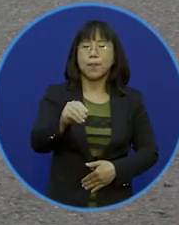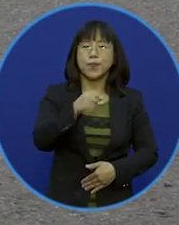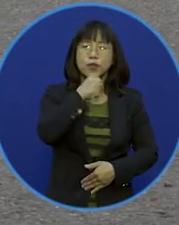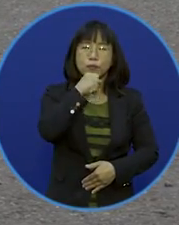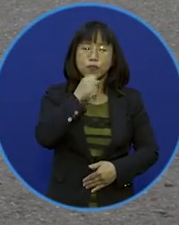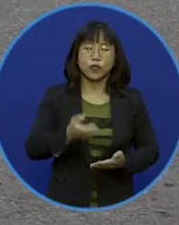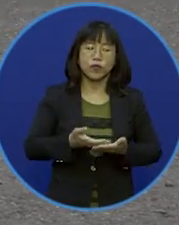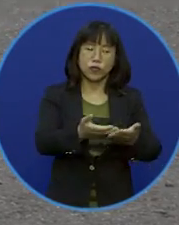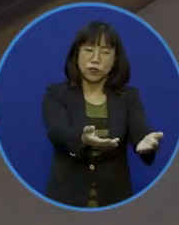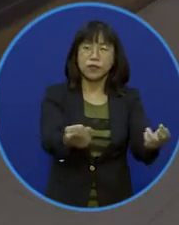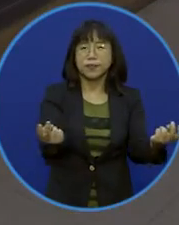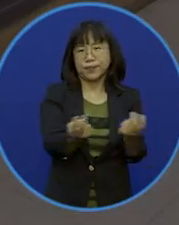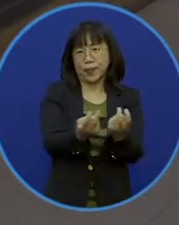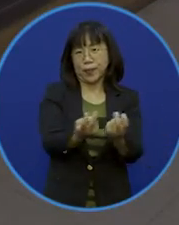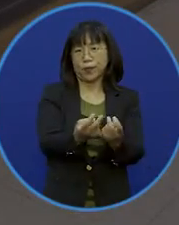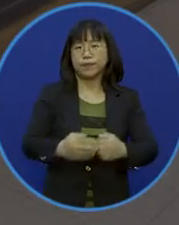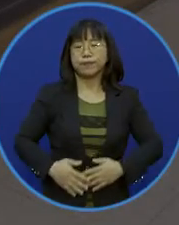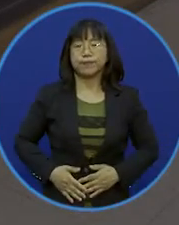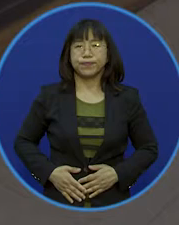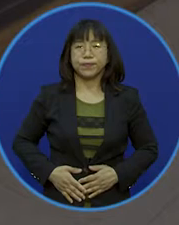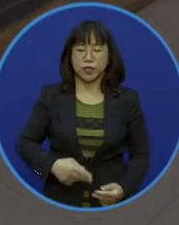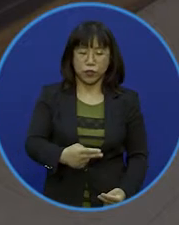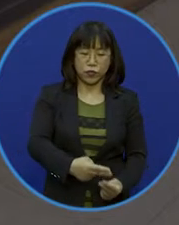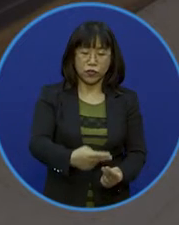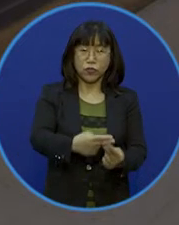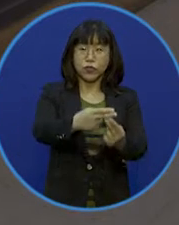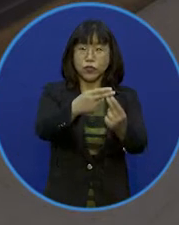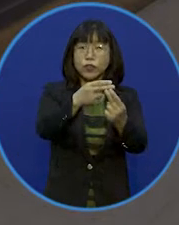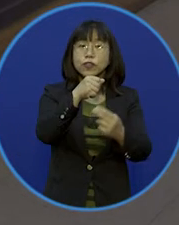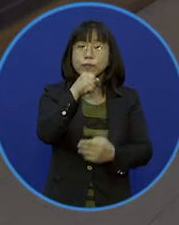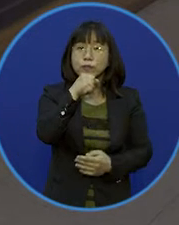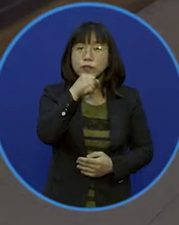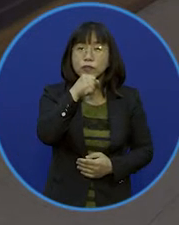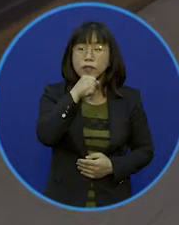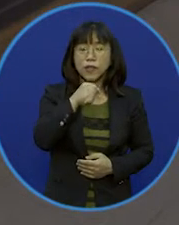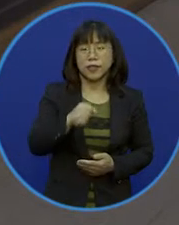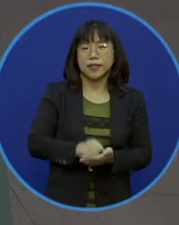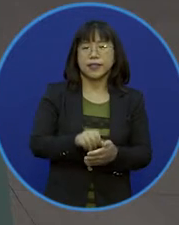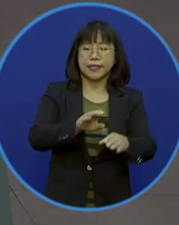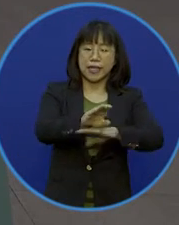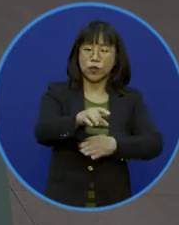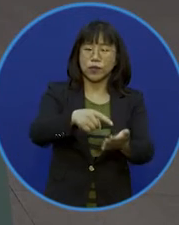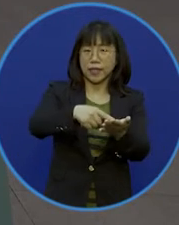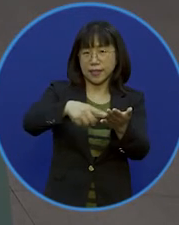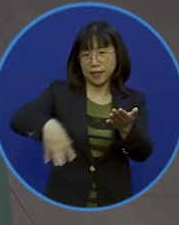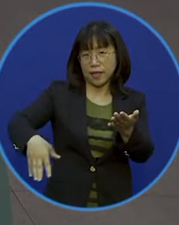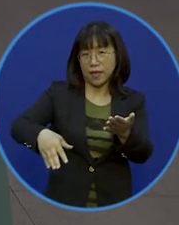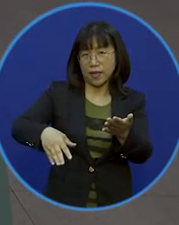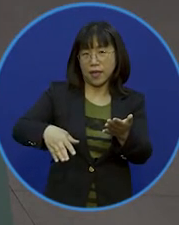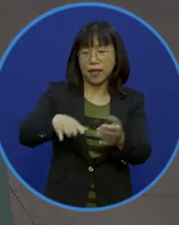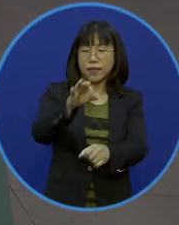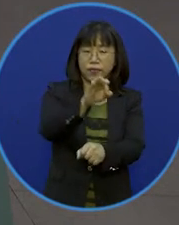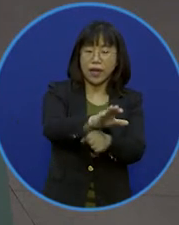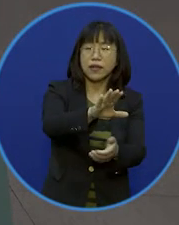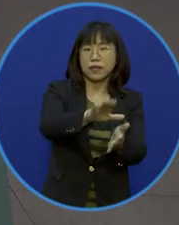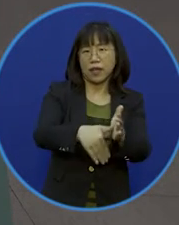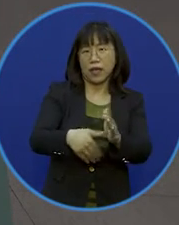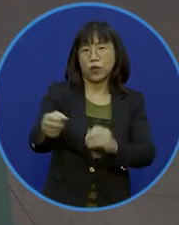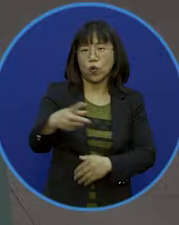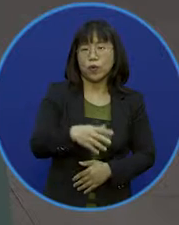7만 포인트를 주는 인센티브 제도입니다. 적립한 마일리지는 자동차세 등 지방세를